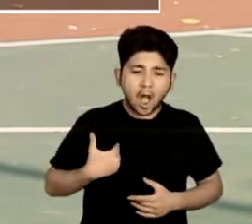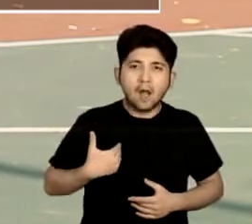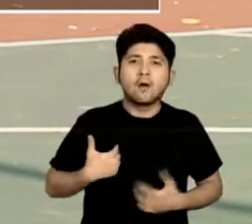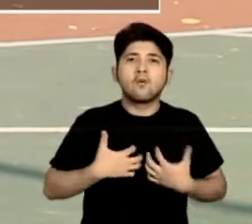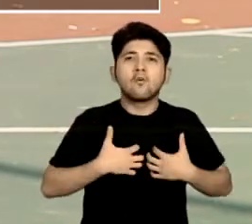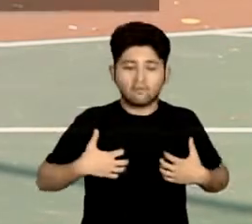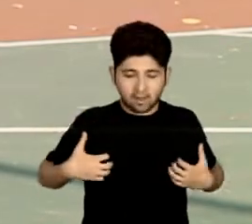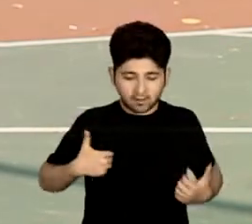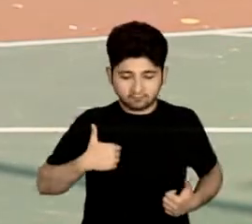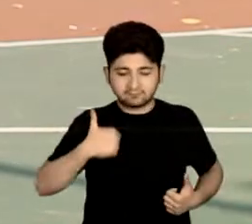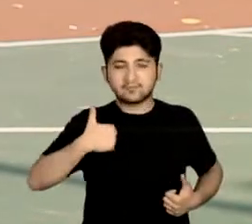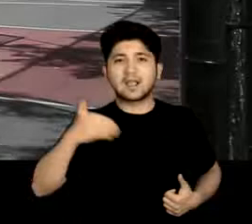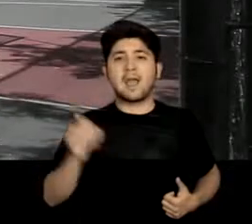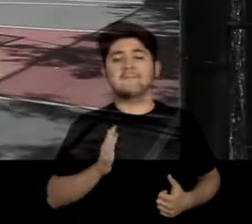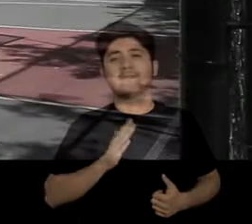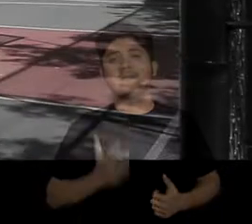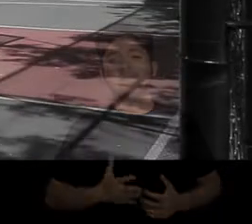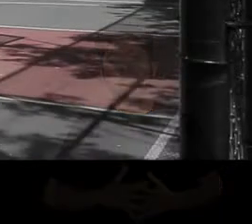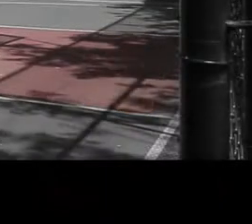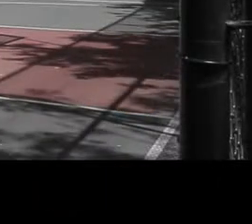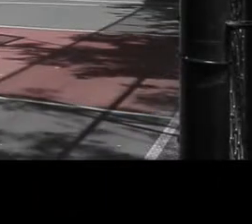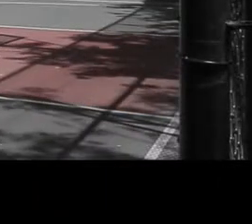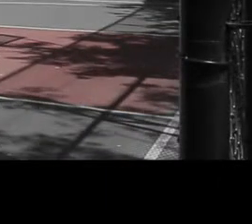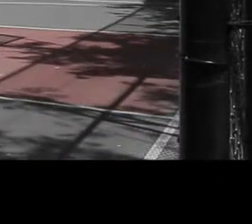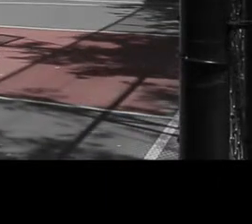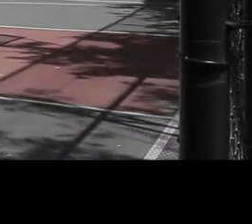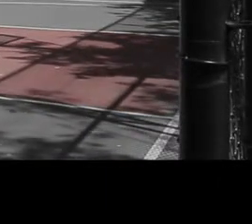olan özgüvenim daha çok arttı.